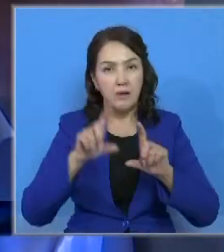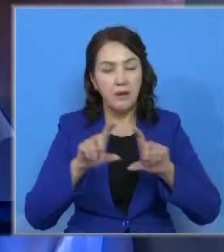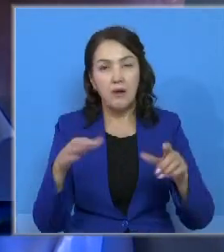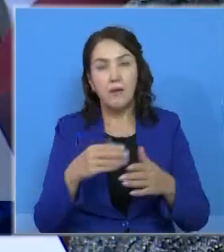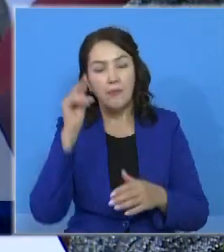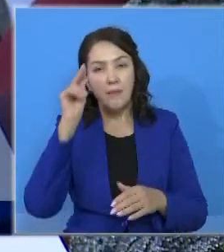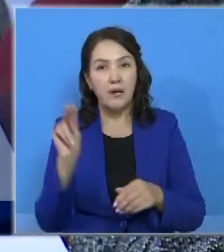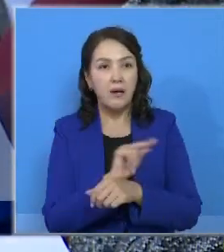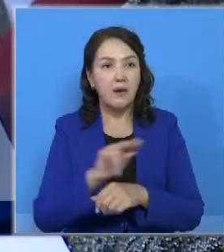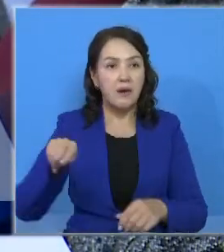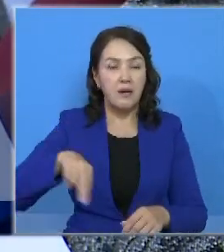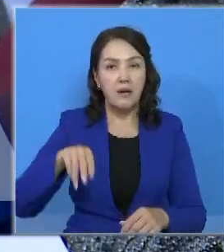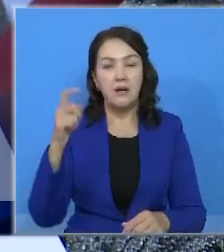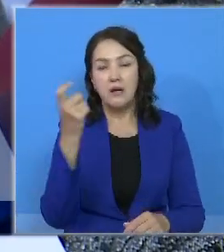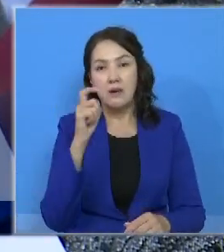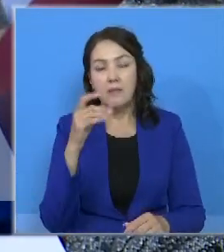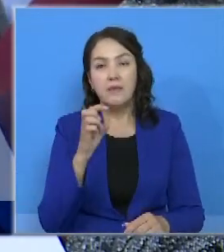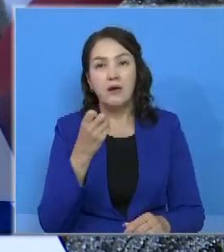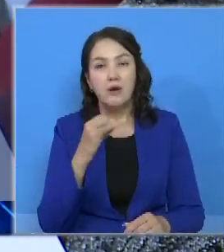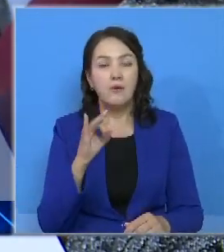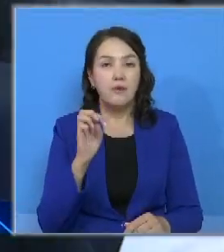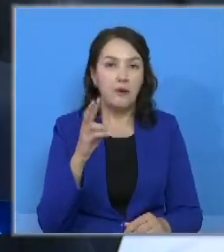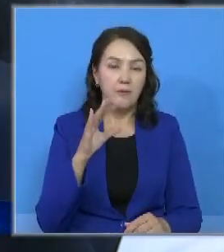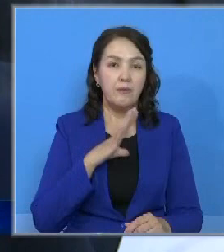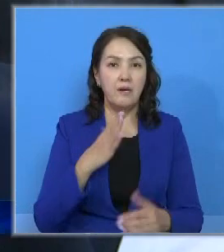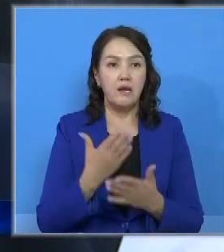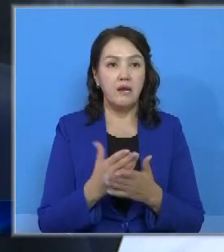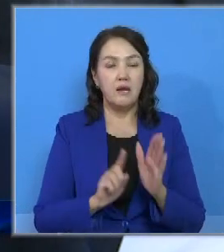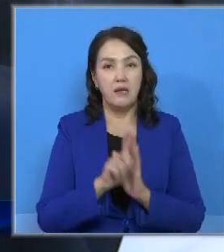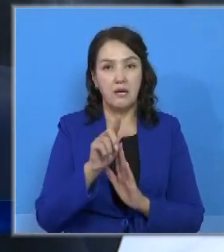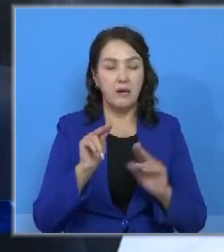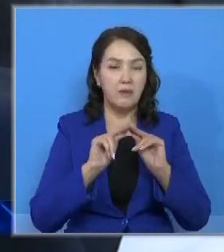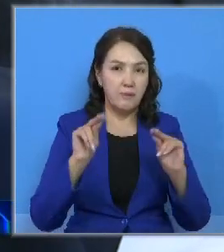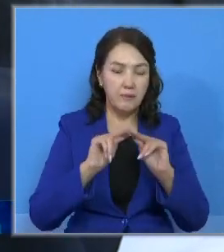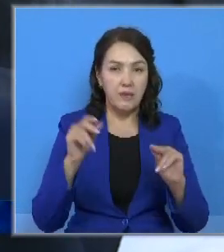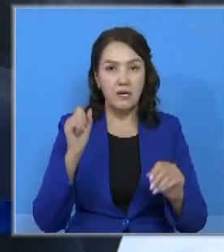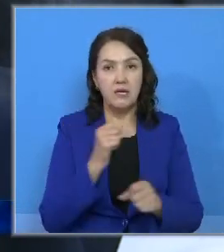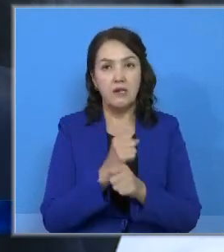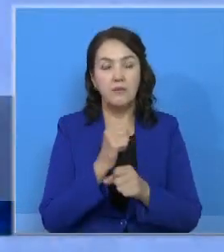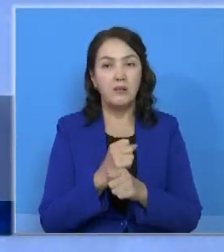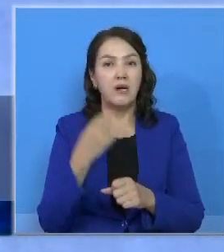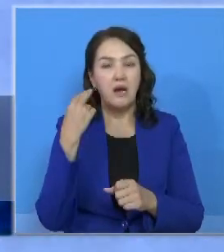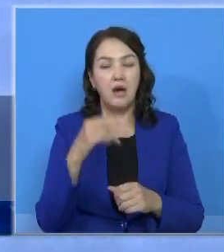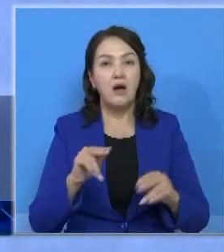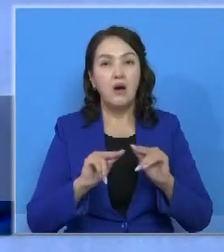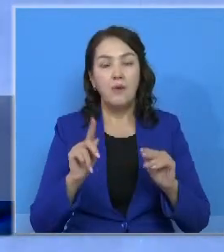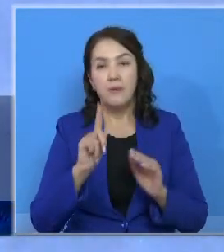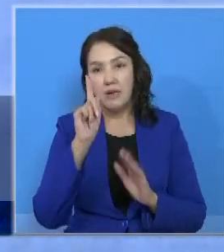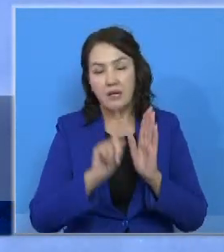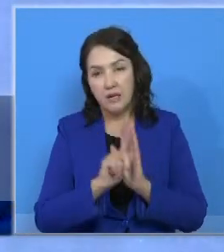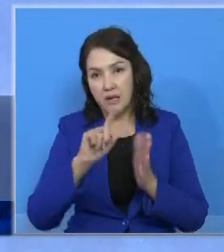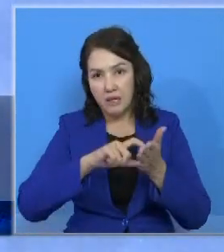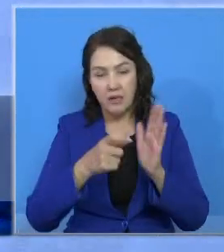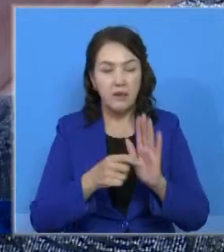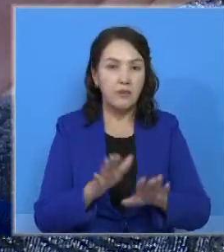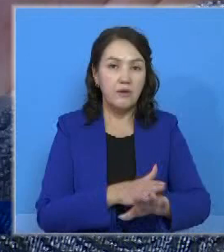учеников воспитала директор Хромтауской гимназии номер 2 Елена Юшкевич. Начинала свою педагогическую деятельность Елена Павловна в качестве учителя начальных классов.